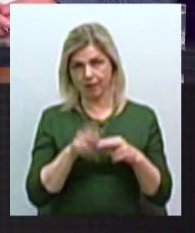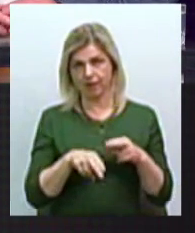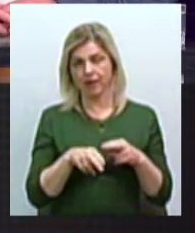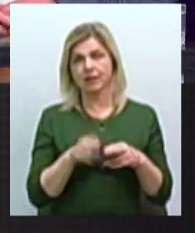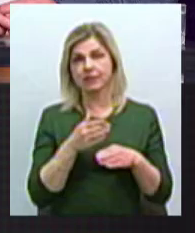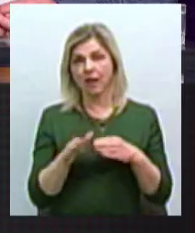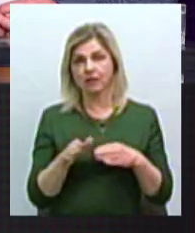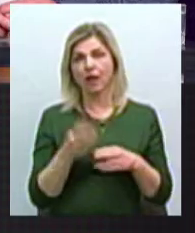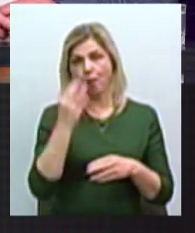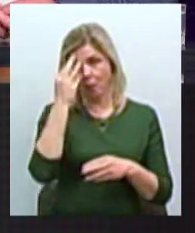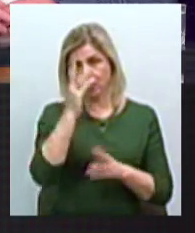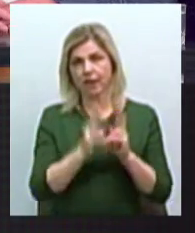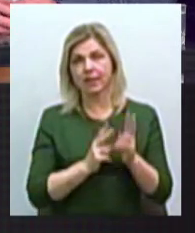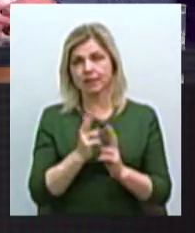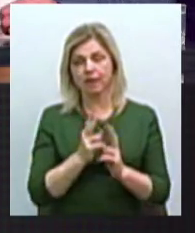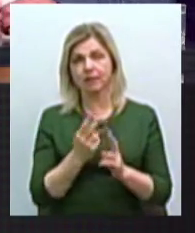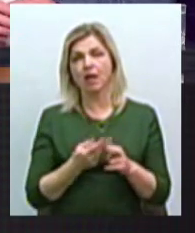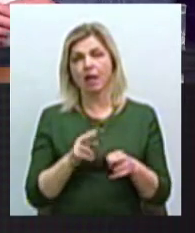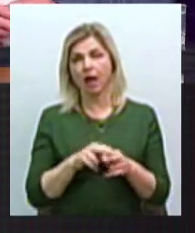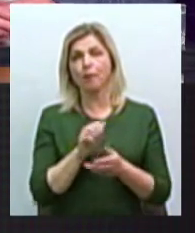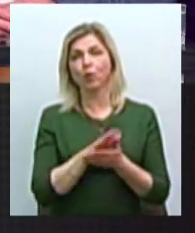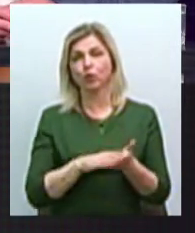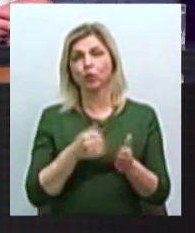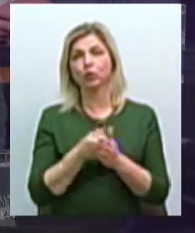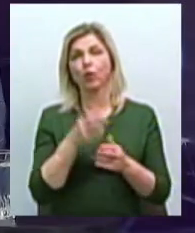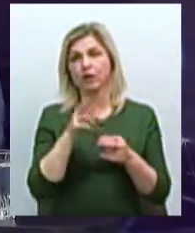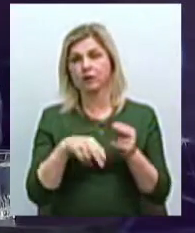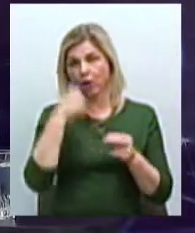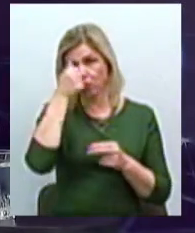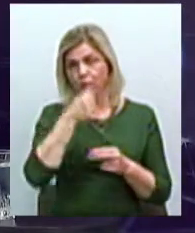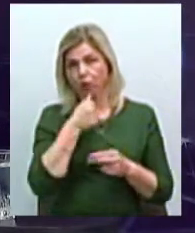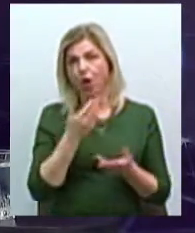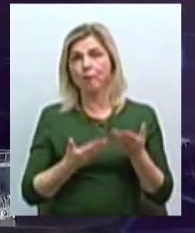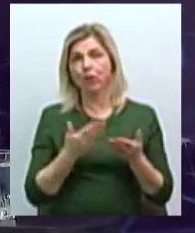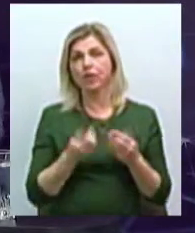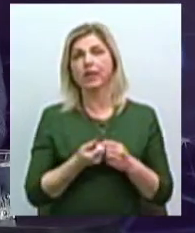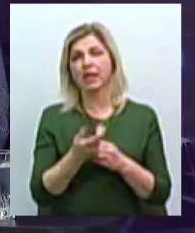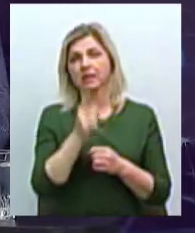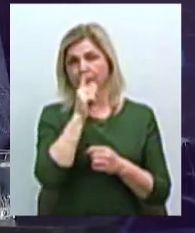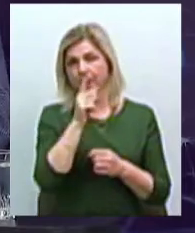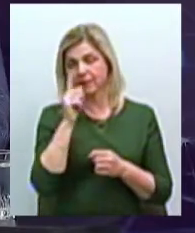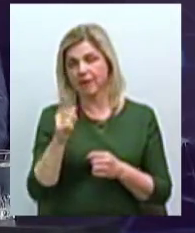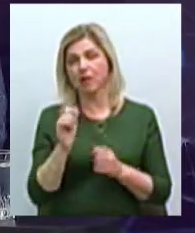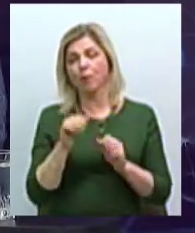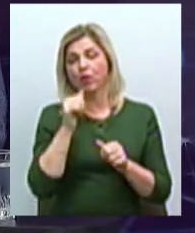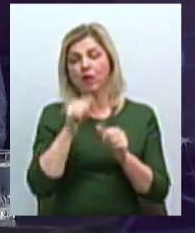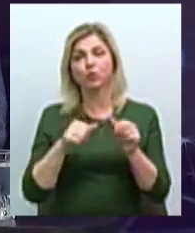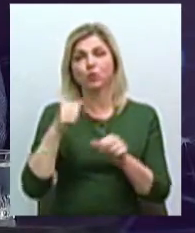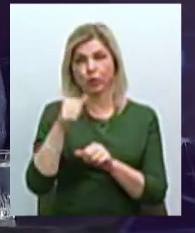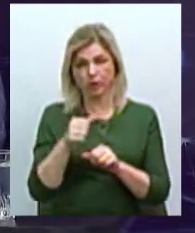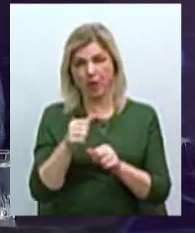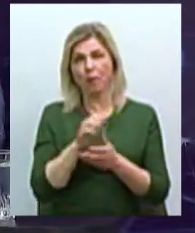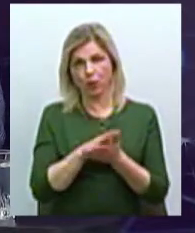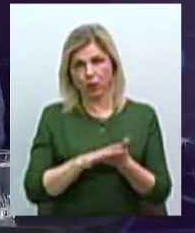стадія термомодернізації, яка продовжиться до кінця року. Можливо, ще декілька місяців ми захопимо наступного року, але там